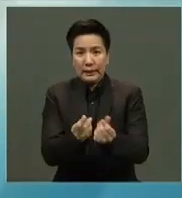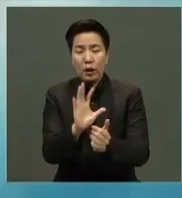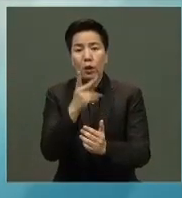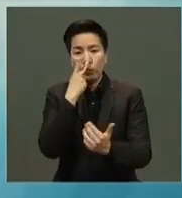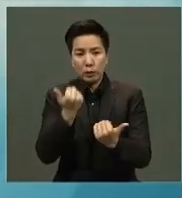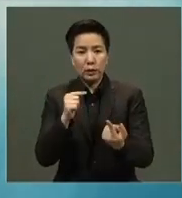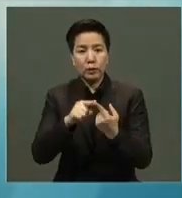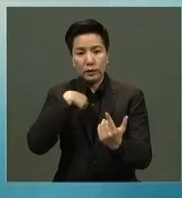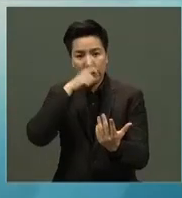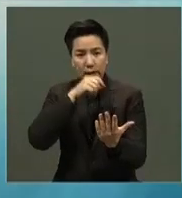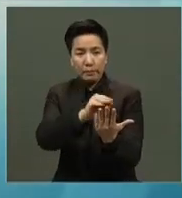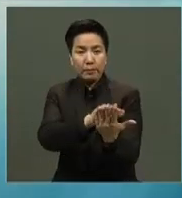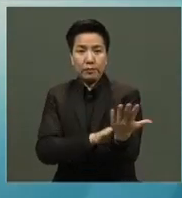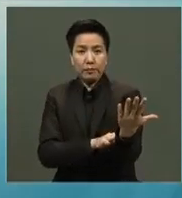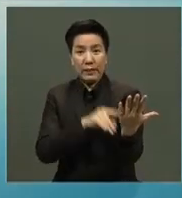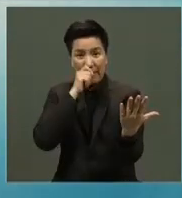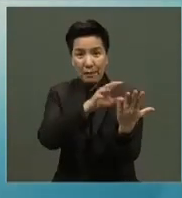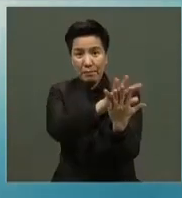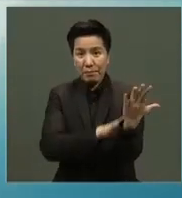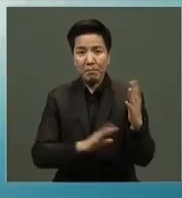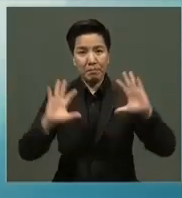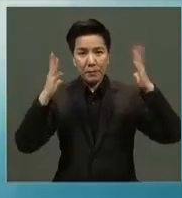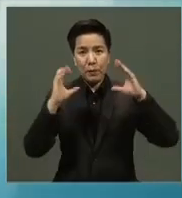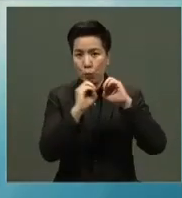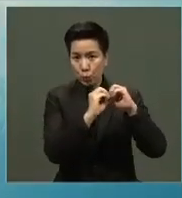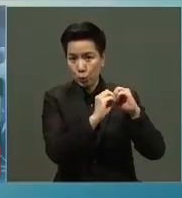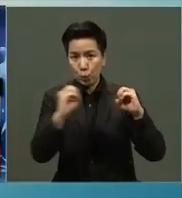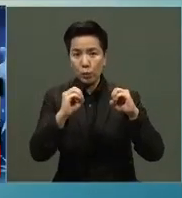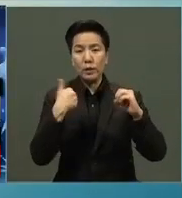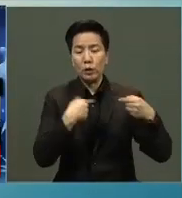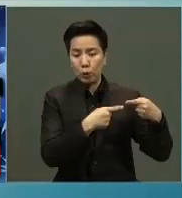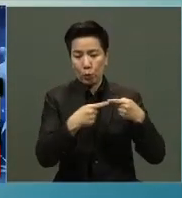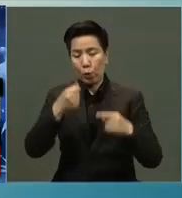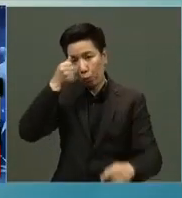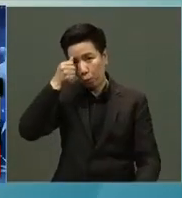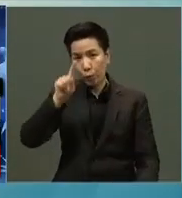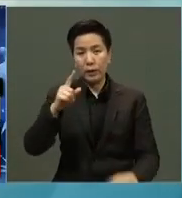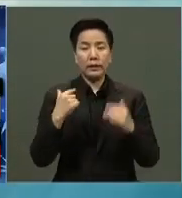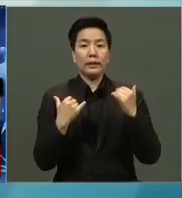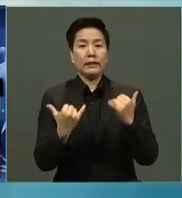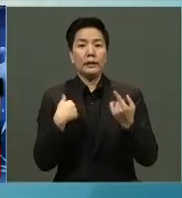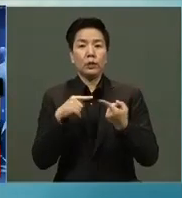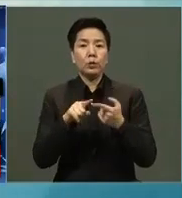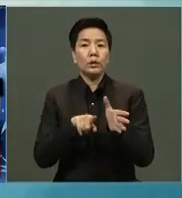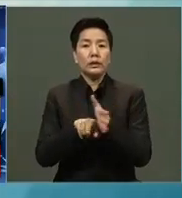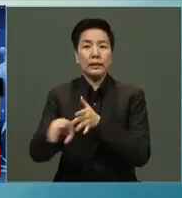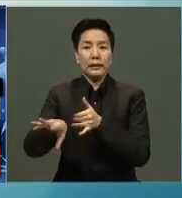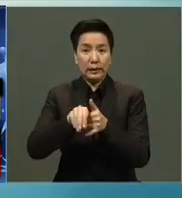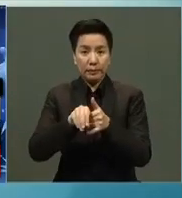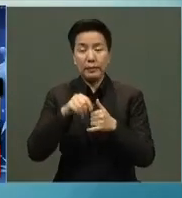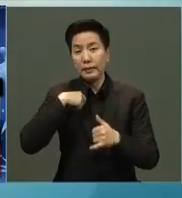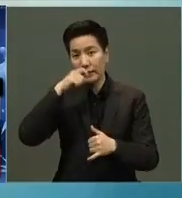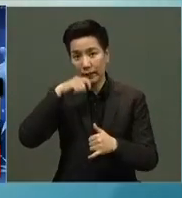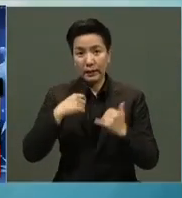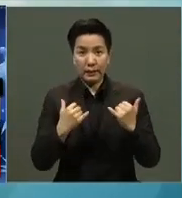การเป็นเชื้อภายในประเทศยังเป็น 0ต่อเนื่องมาอีกวันนึงนะครับจะทำให้ตัวเลขสะสมยืนยัน